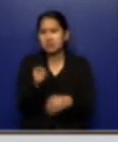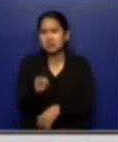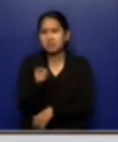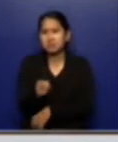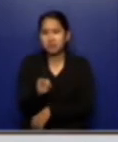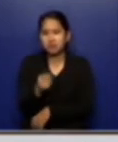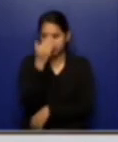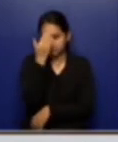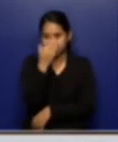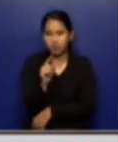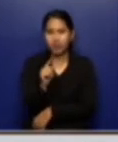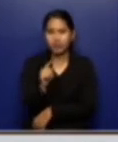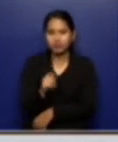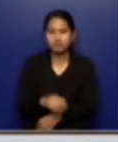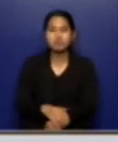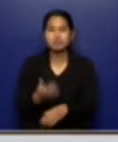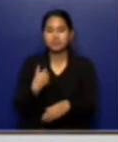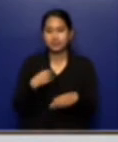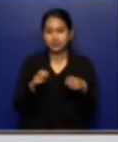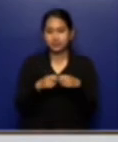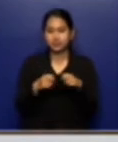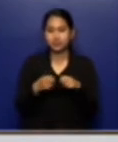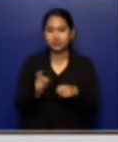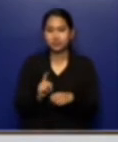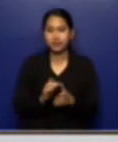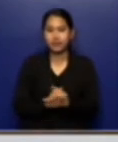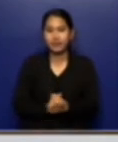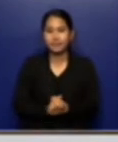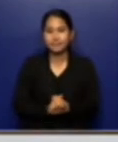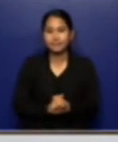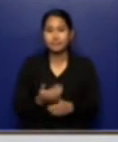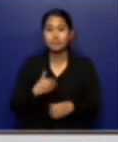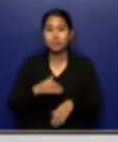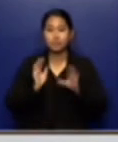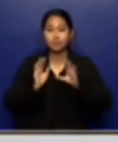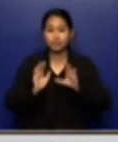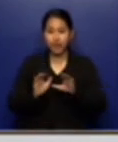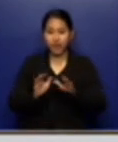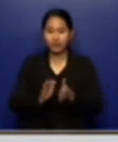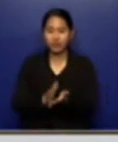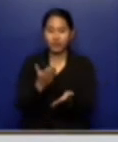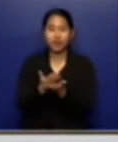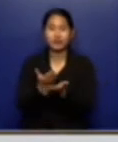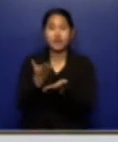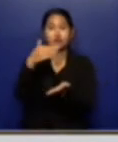มีการสร้างวาทกรรมผมฝากสำนักงบประมาณนะ